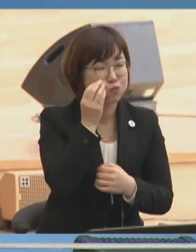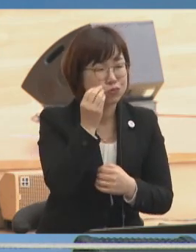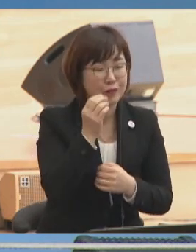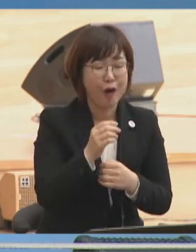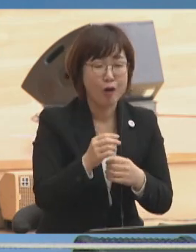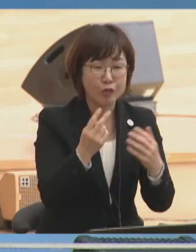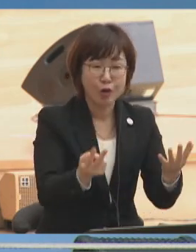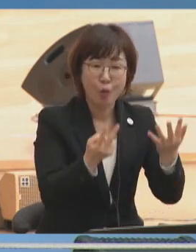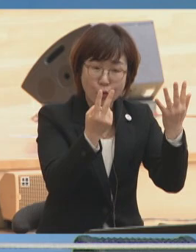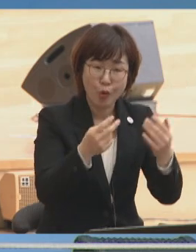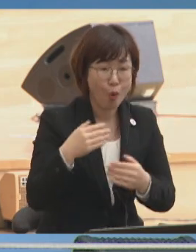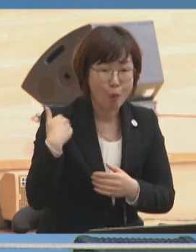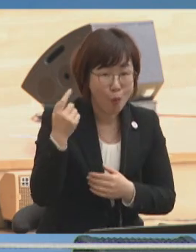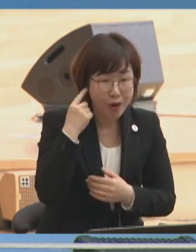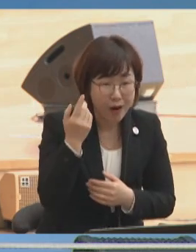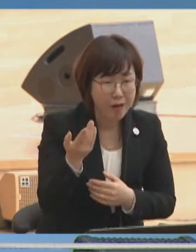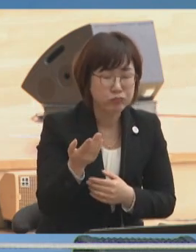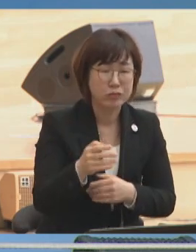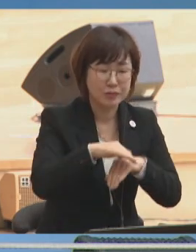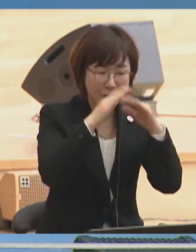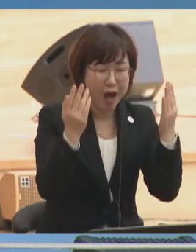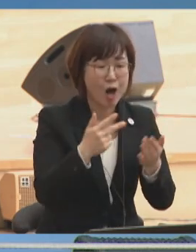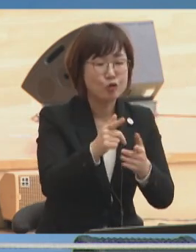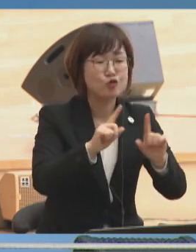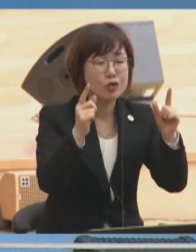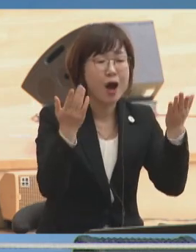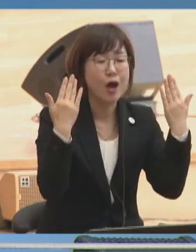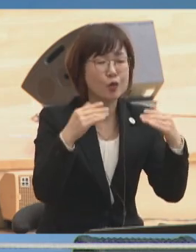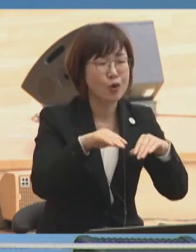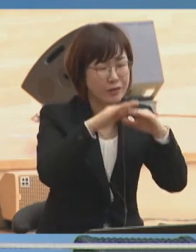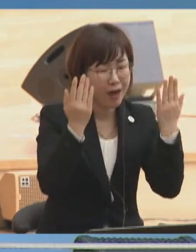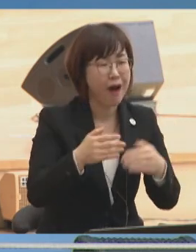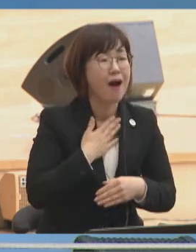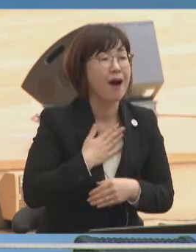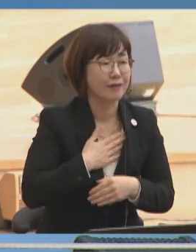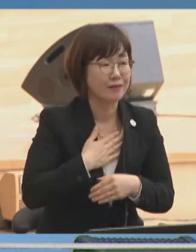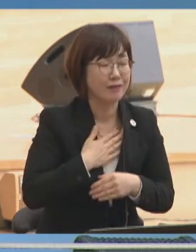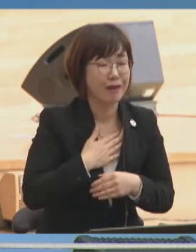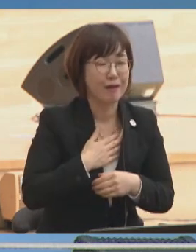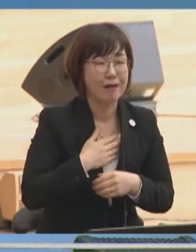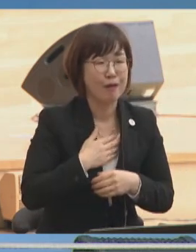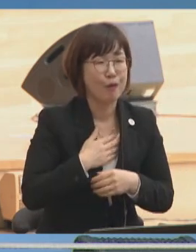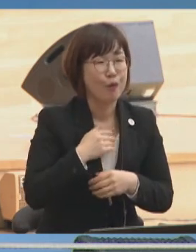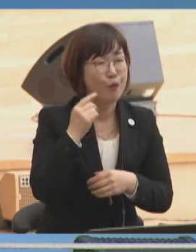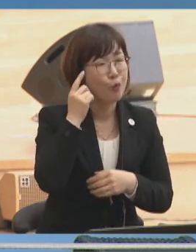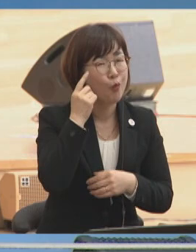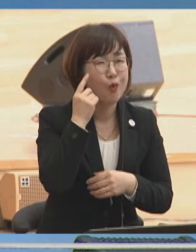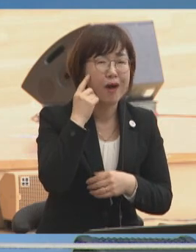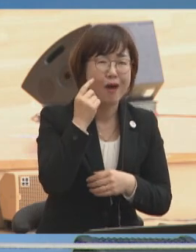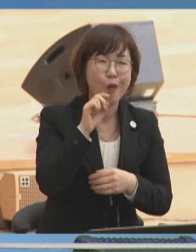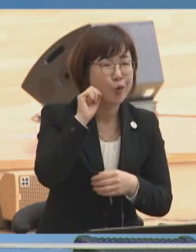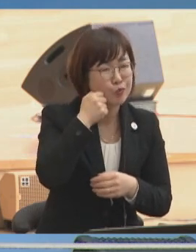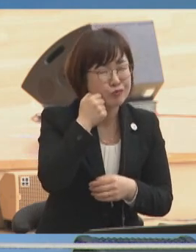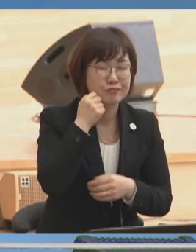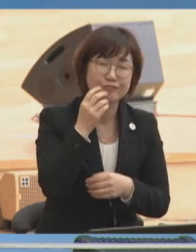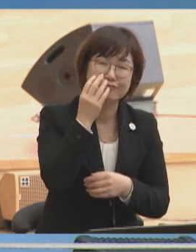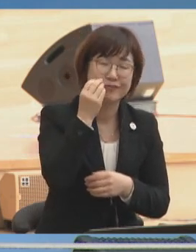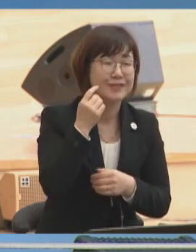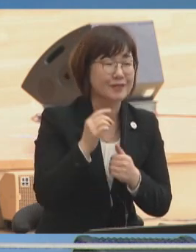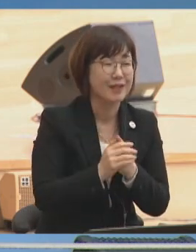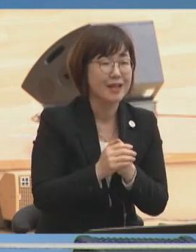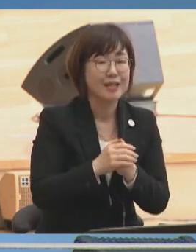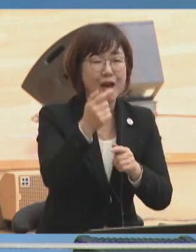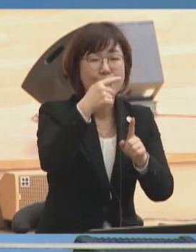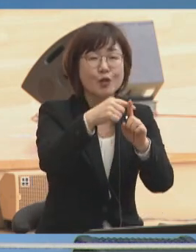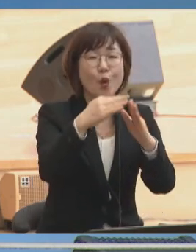오병이어를 모르냐, 다 알지, 주일학교 어린아이들도 다 아는 사건인데. 사실 그렇잖아요. 여러분, 교회 다니는 분들 가운데